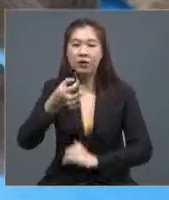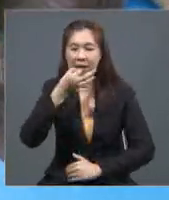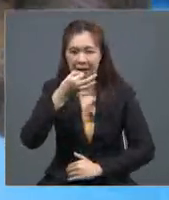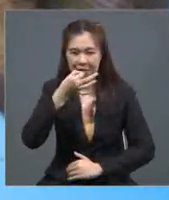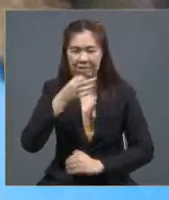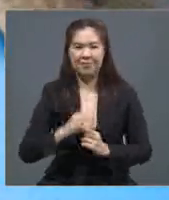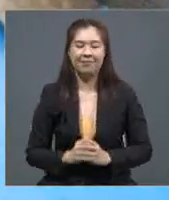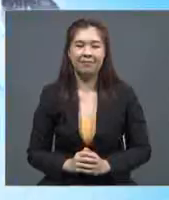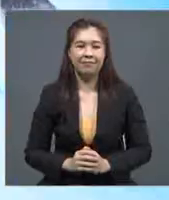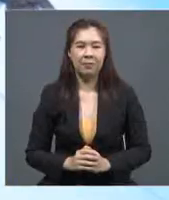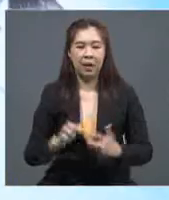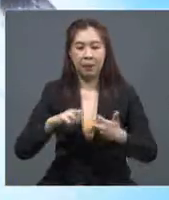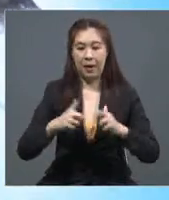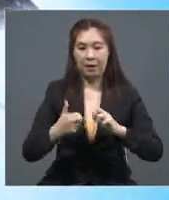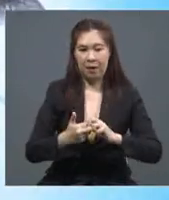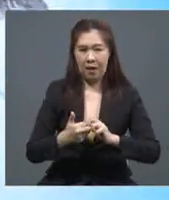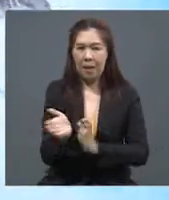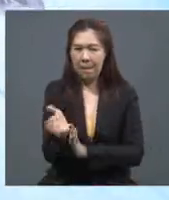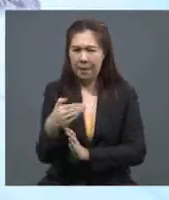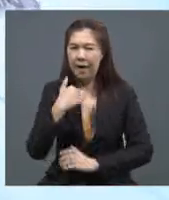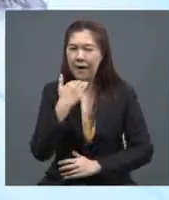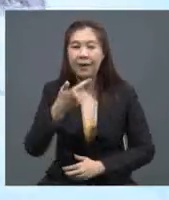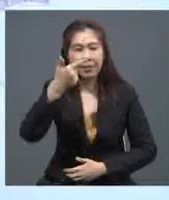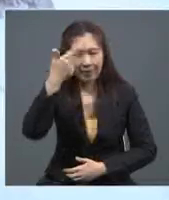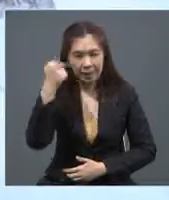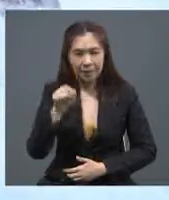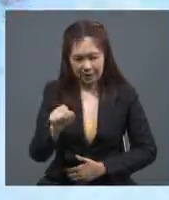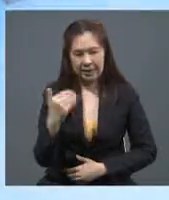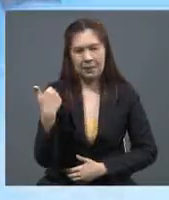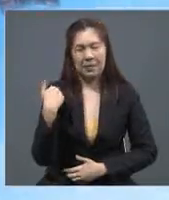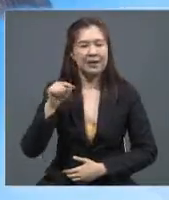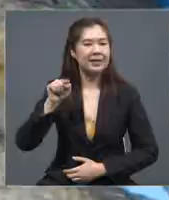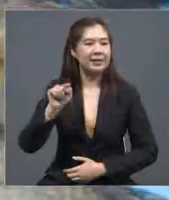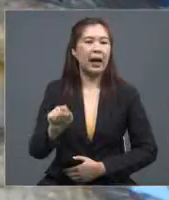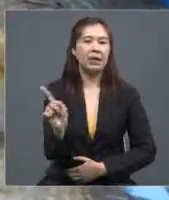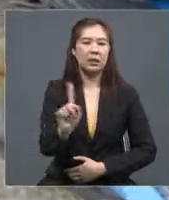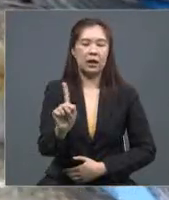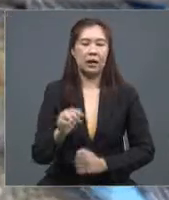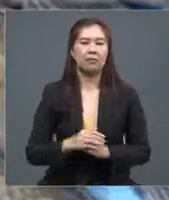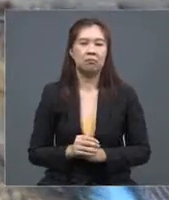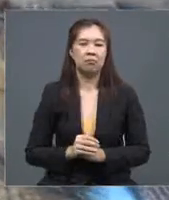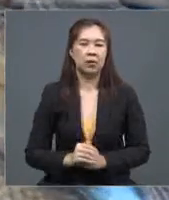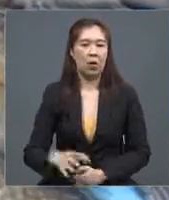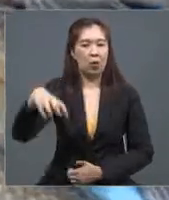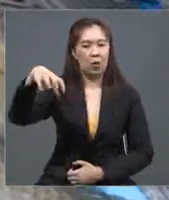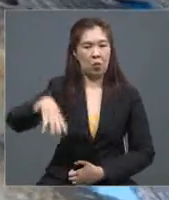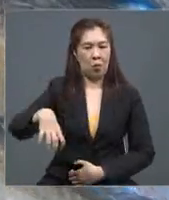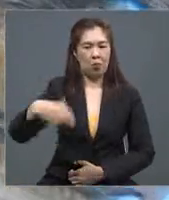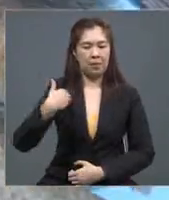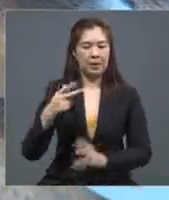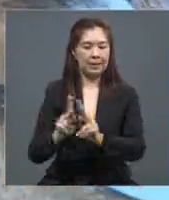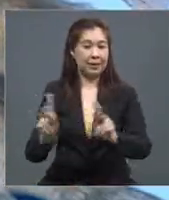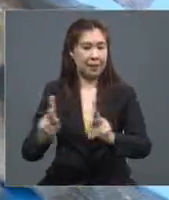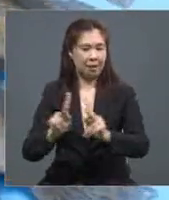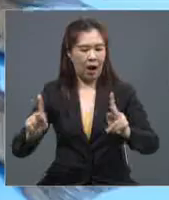ครับสำหรับปัญหาปาหมอคังดำค่ะทางกระทรวงเกษตรและสหกรณ์ก็มีการสั่งการนะคะบอกว่าให้ทางกรมประมงตั้งคณะกรรมการตรวจสอบข้อ